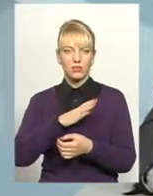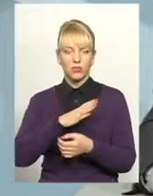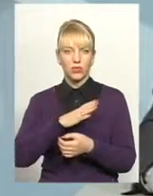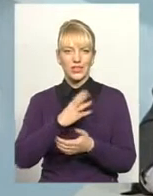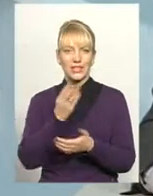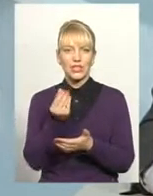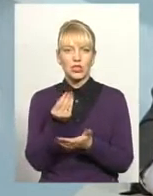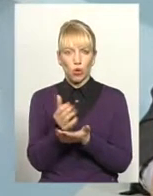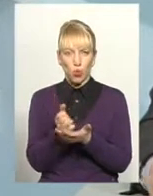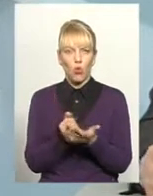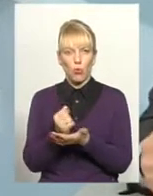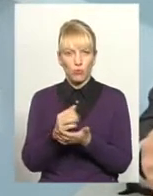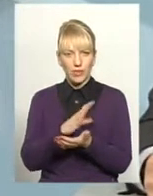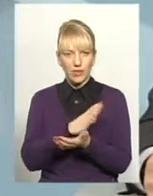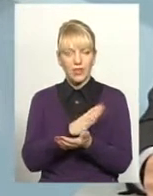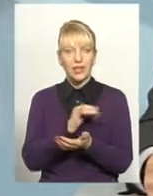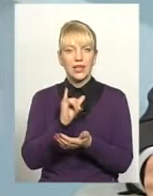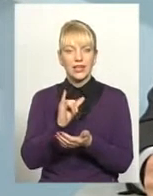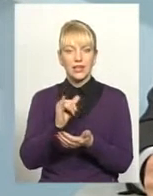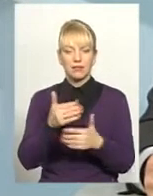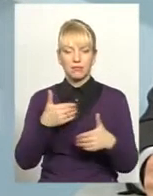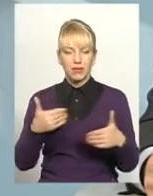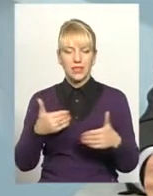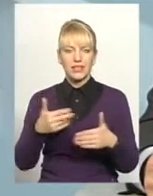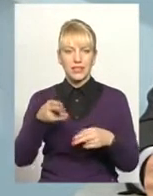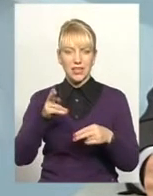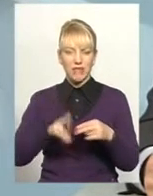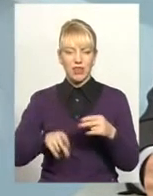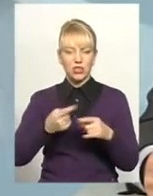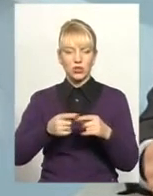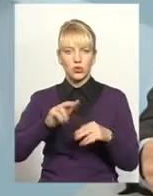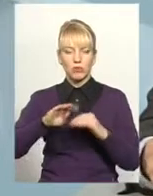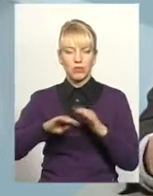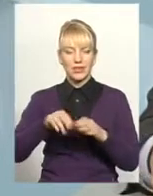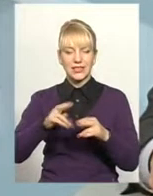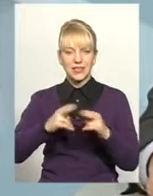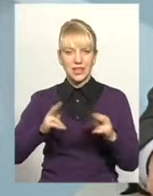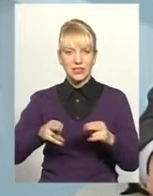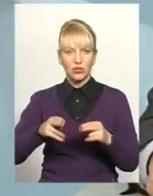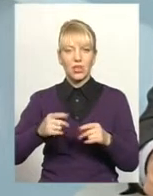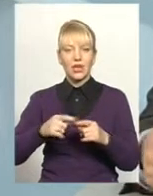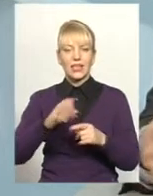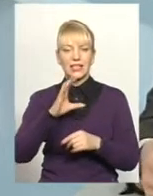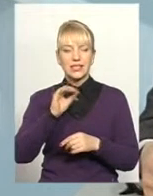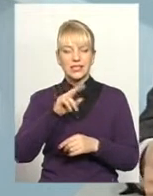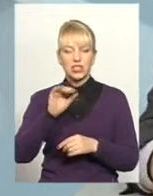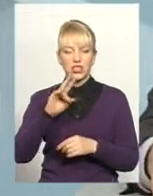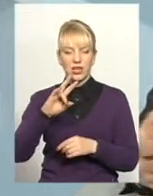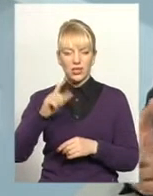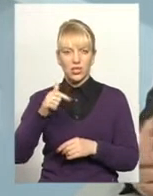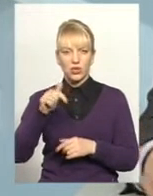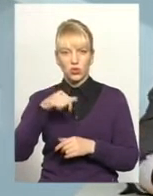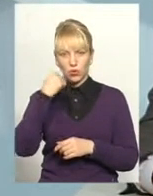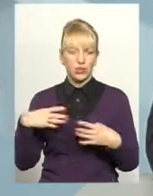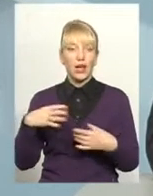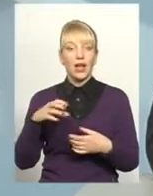закумульовані, і ми завершили цю підстанцію, і в січні, 27 січня цього року ми включили, і